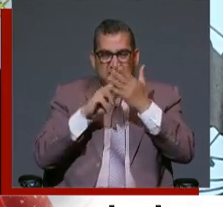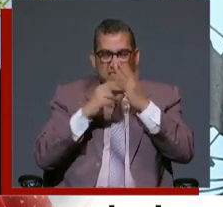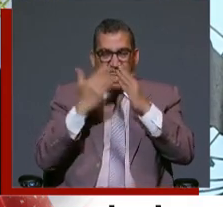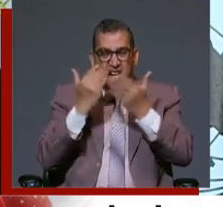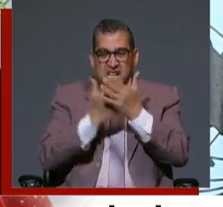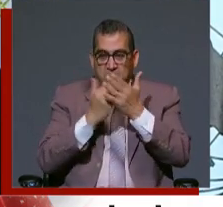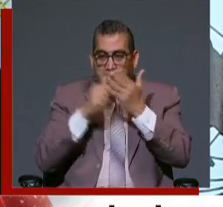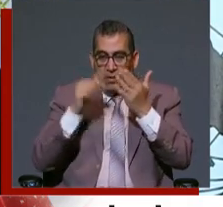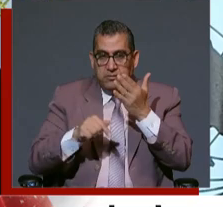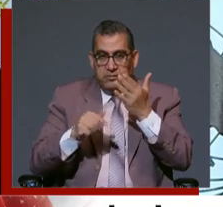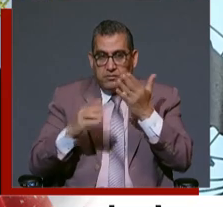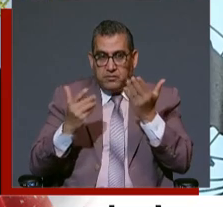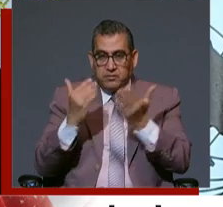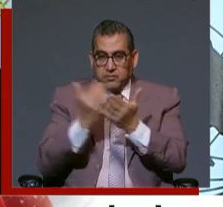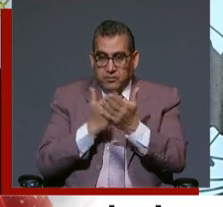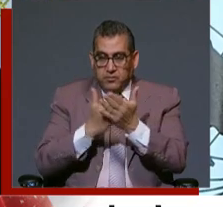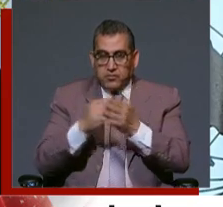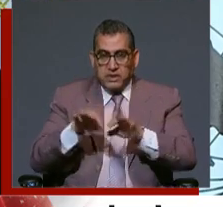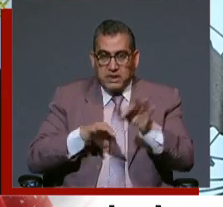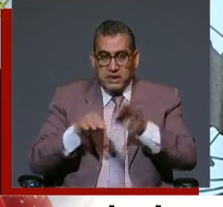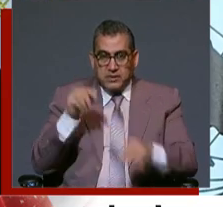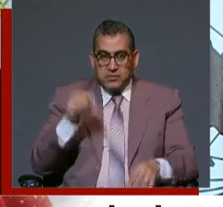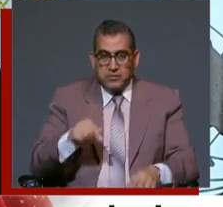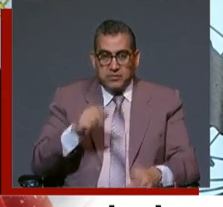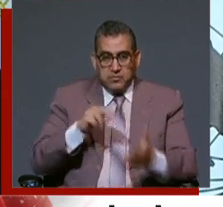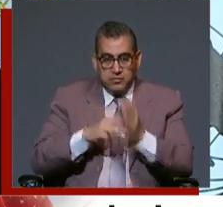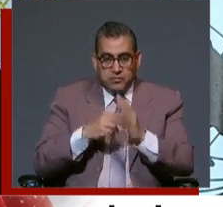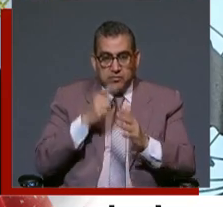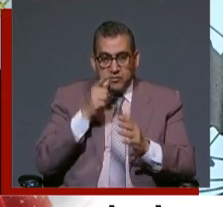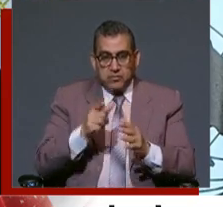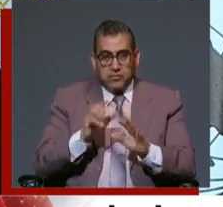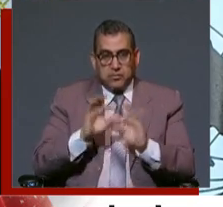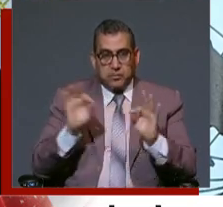للاستثمار مثل الاستقرار السياسي ونهوض بالسلام